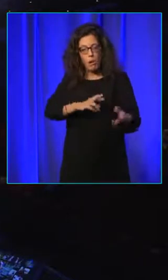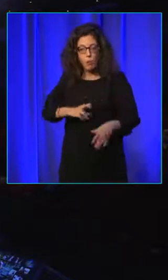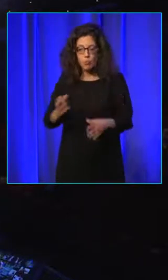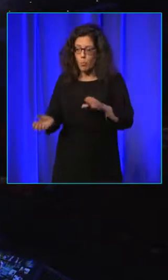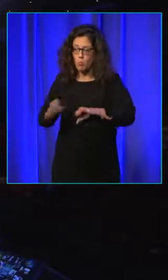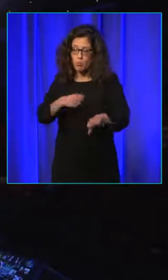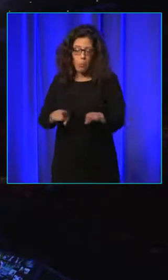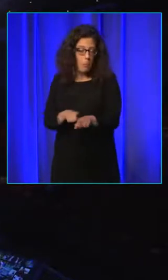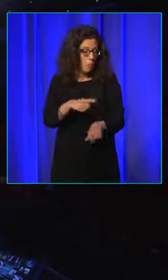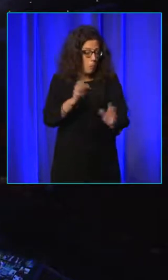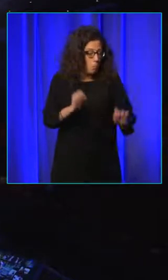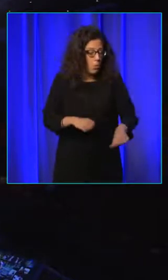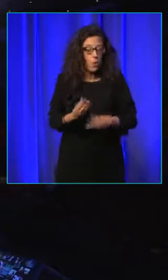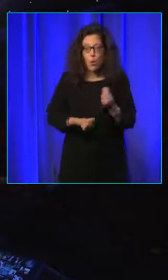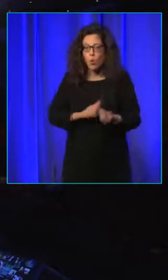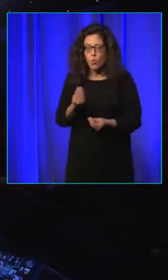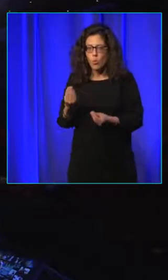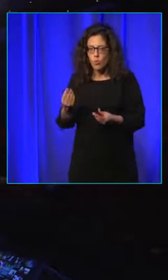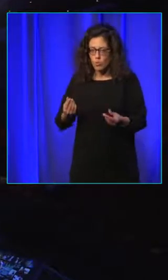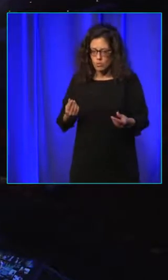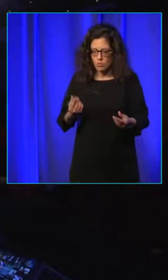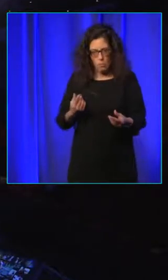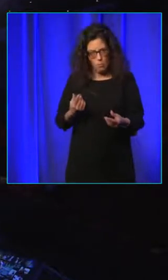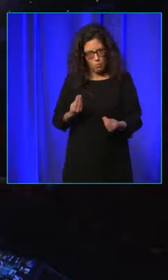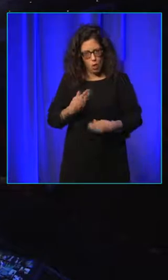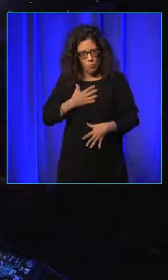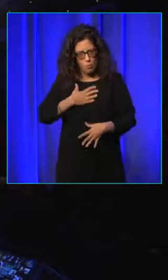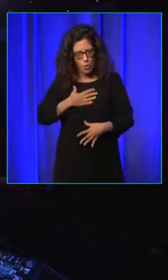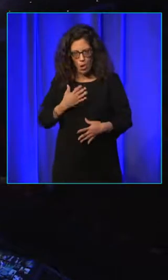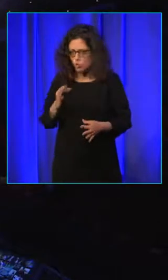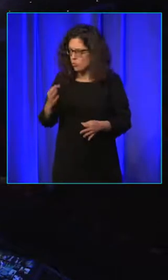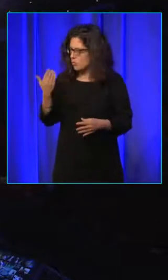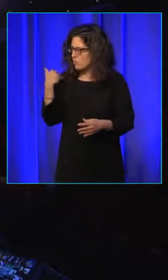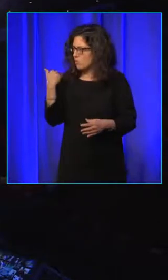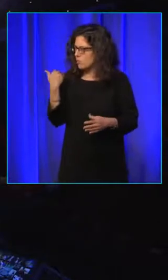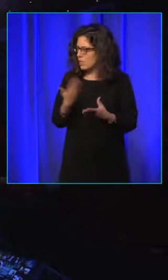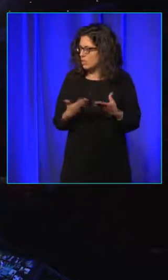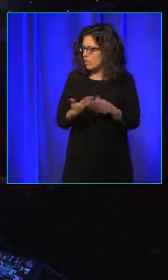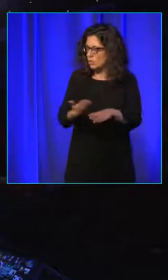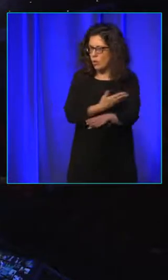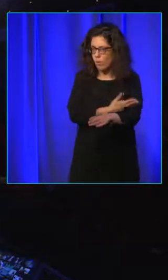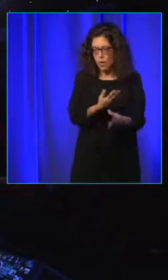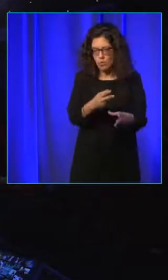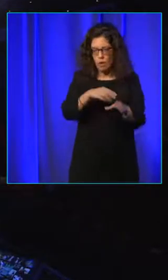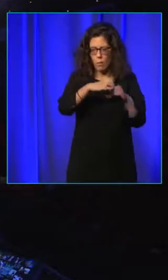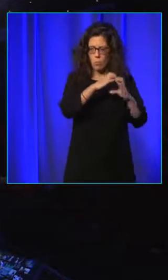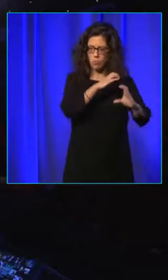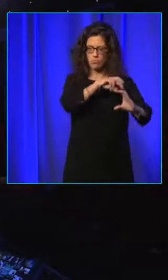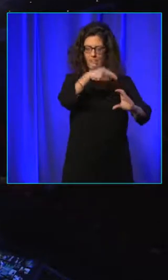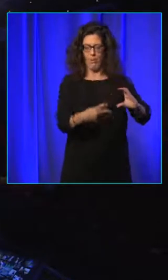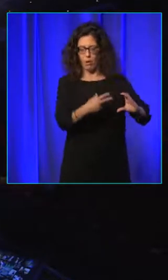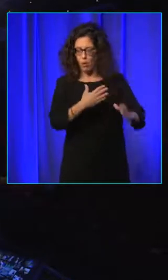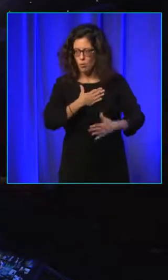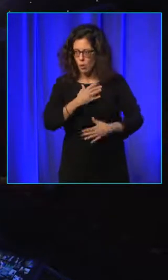contraire des mouvements qui ont fait peur, comme la situation qu'on a vue juste avant. Ou quand je parle de typologie, ça peut être aussi